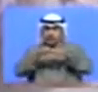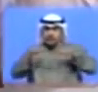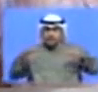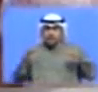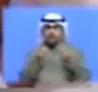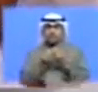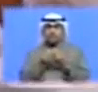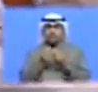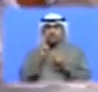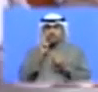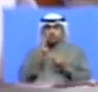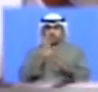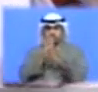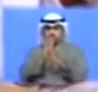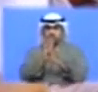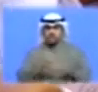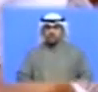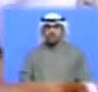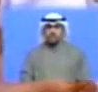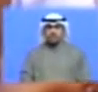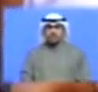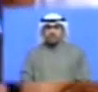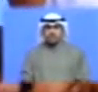والسلامة لدى ممارسيها ومتابعيها.